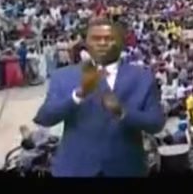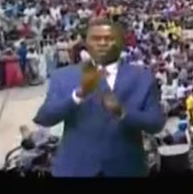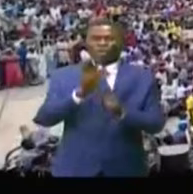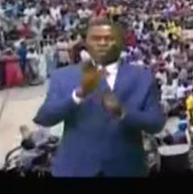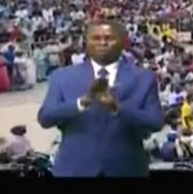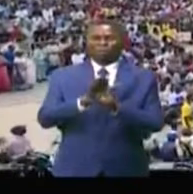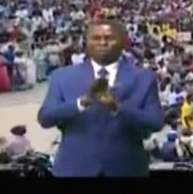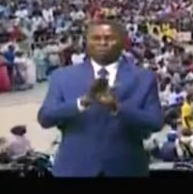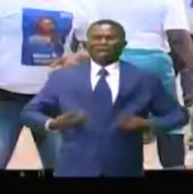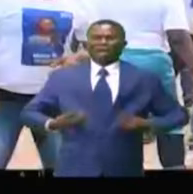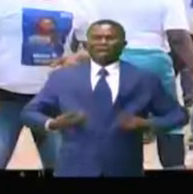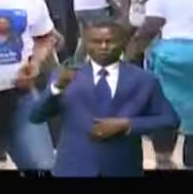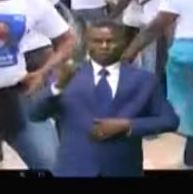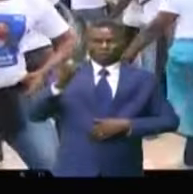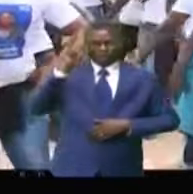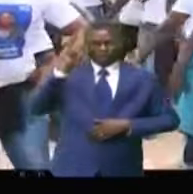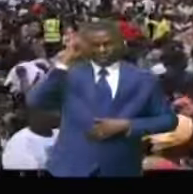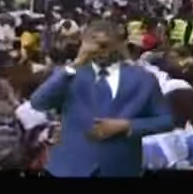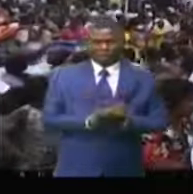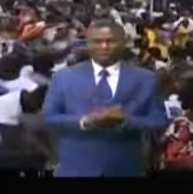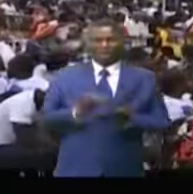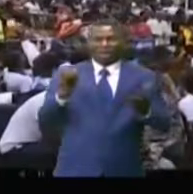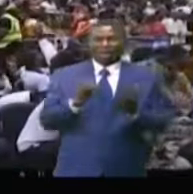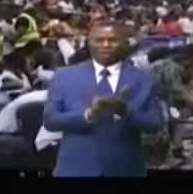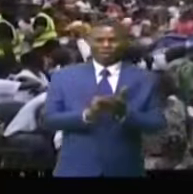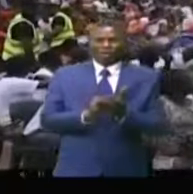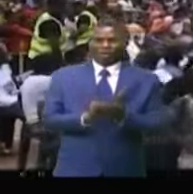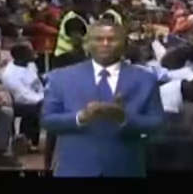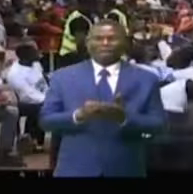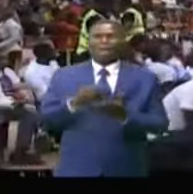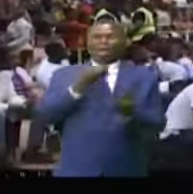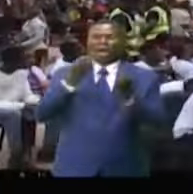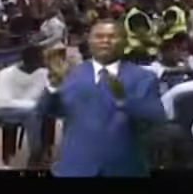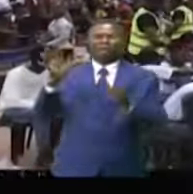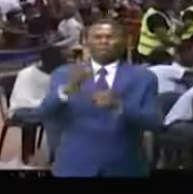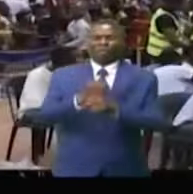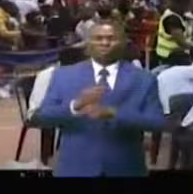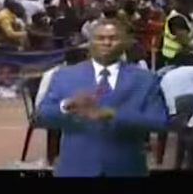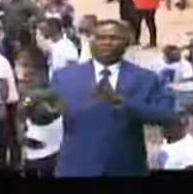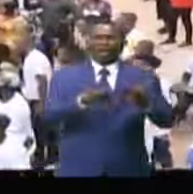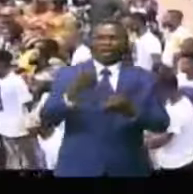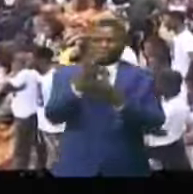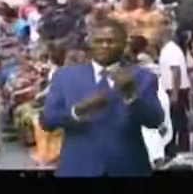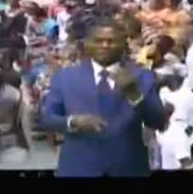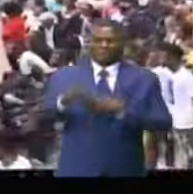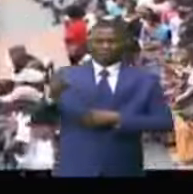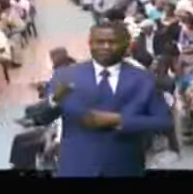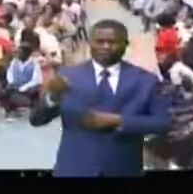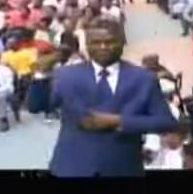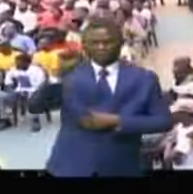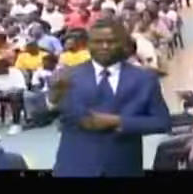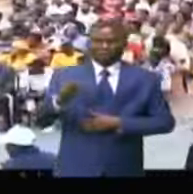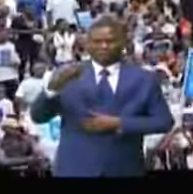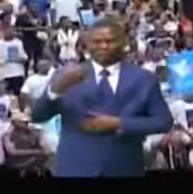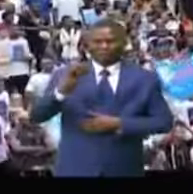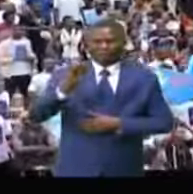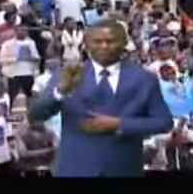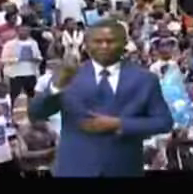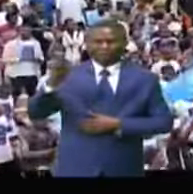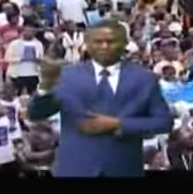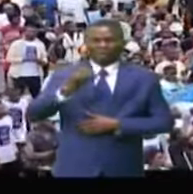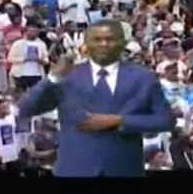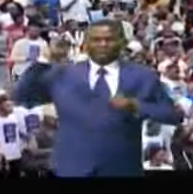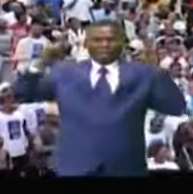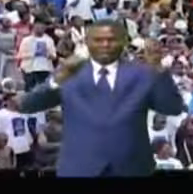des Banadwala. La troupe Moufankolo a résumé les actions concrètes du couple Cheikh Malondji Suena avec une scénette. C'est à